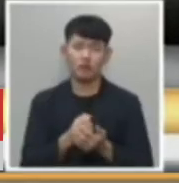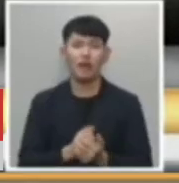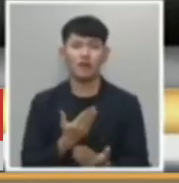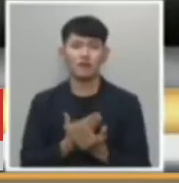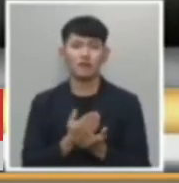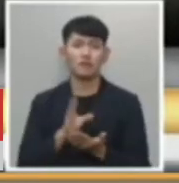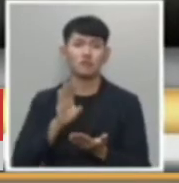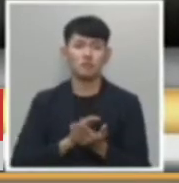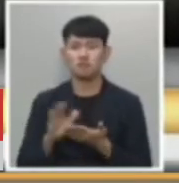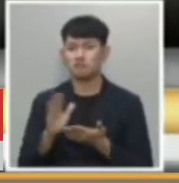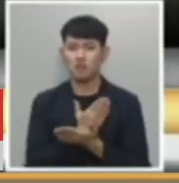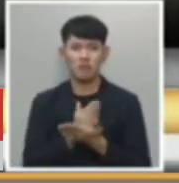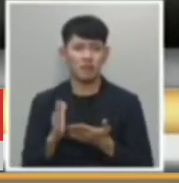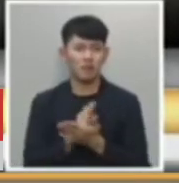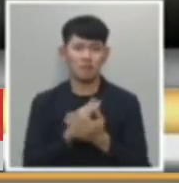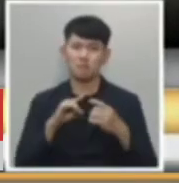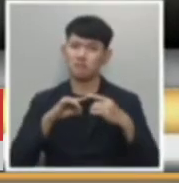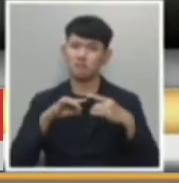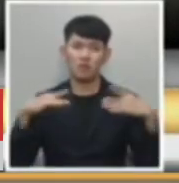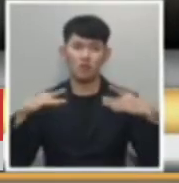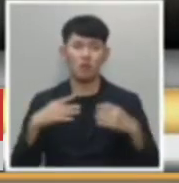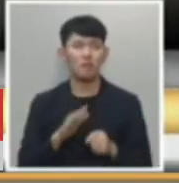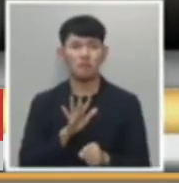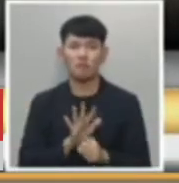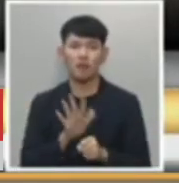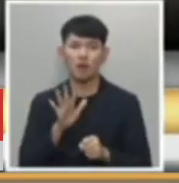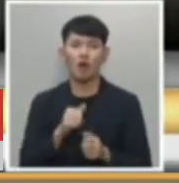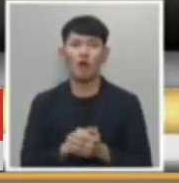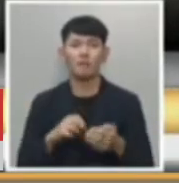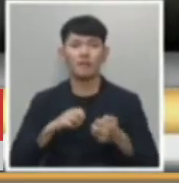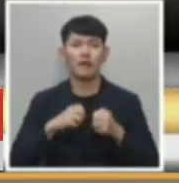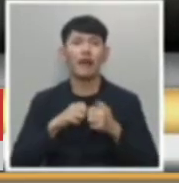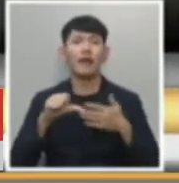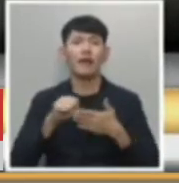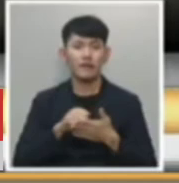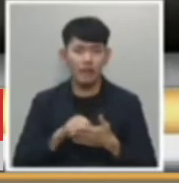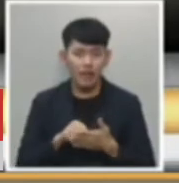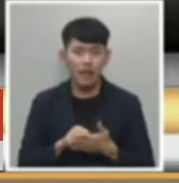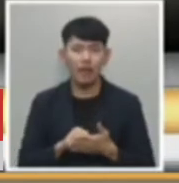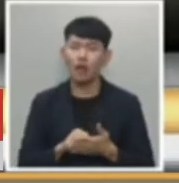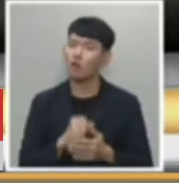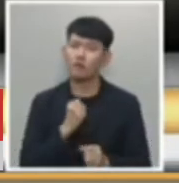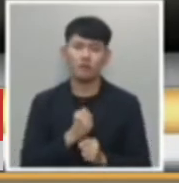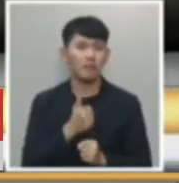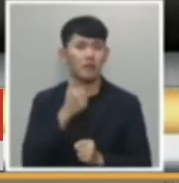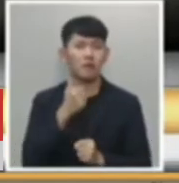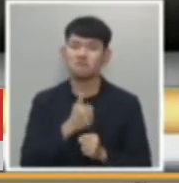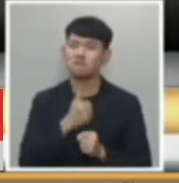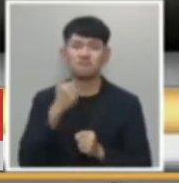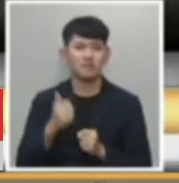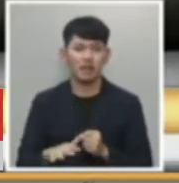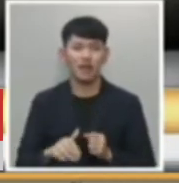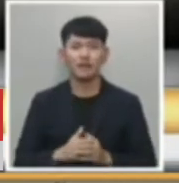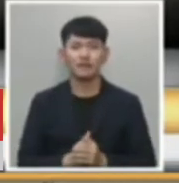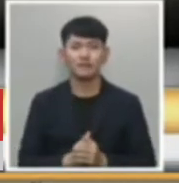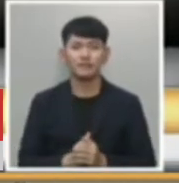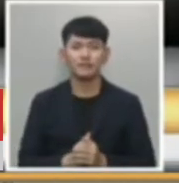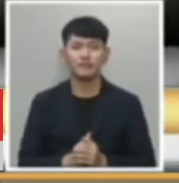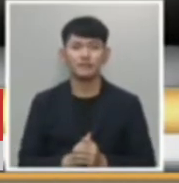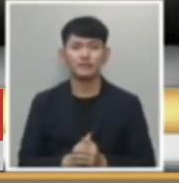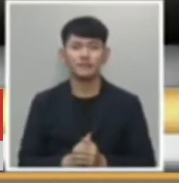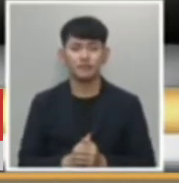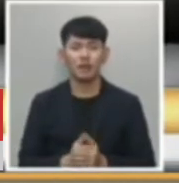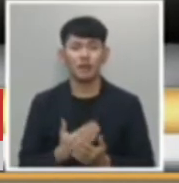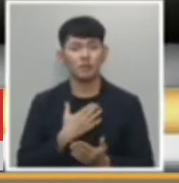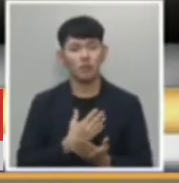การที่ไม่เหมาะสมนะครับไม่เพียงพอการแก้ปัญหาของประเทศก็จะไม่เกิดขึ้นได้ดีนะครับซึ่งที่ผ